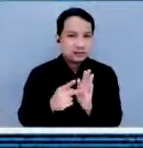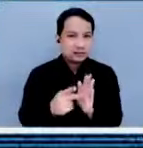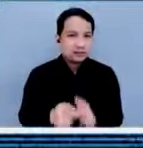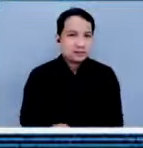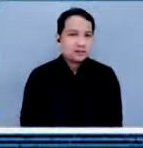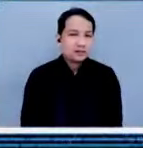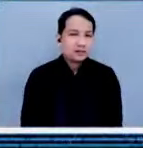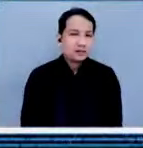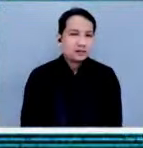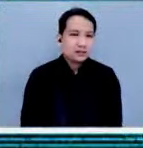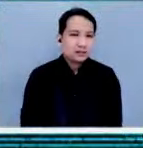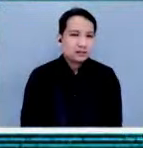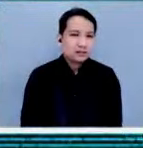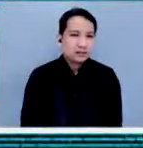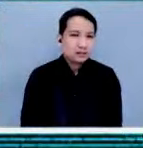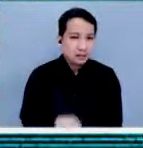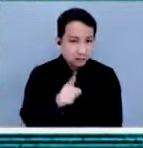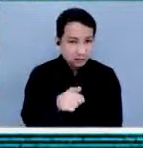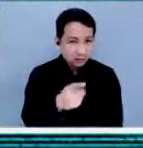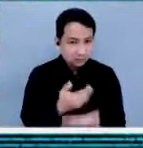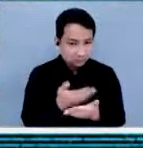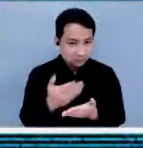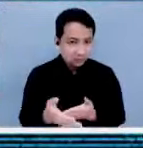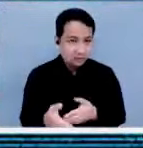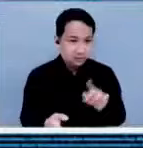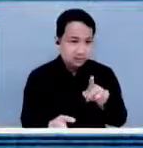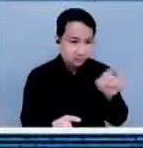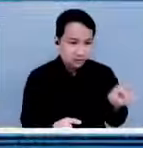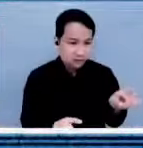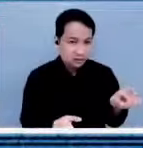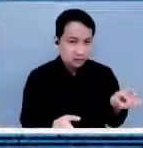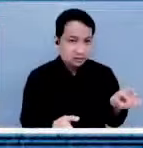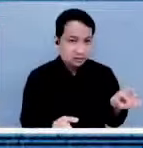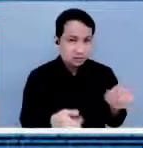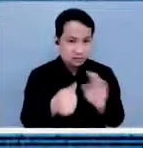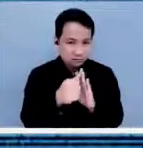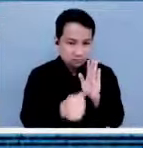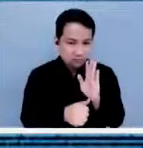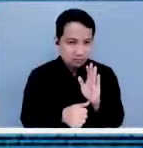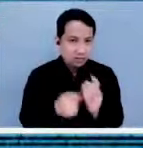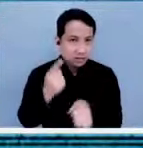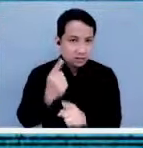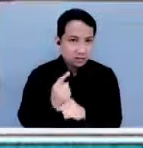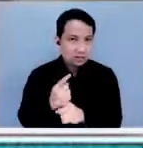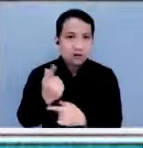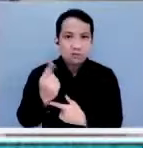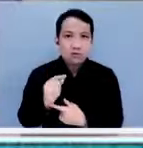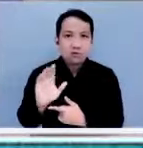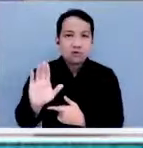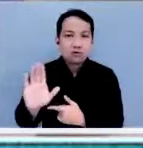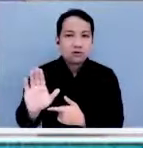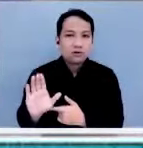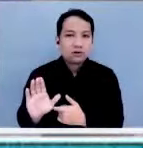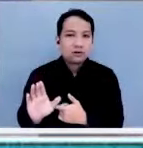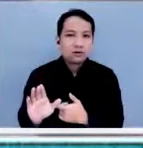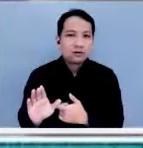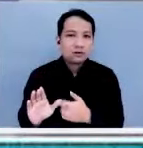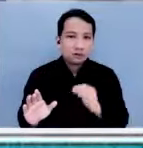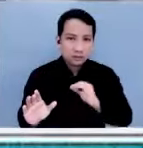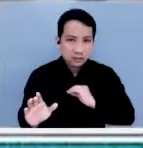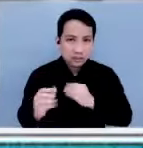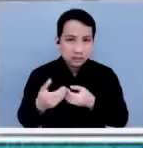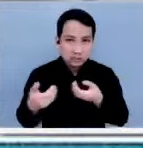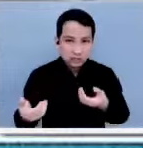pa bumili. Hindi. Magtanong ka muna sa mga attorney mo kung tama yung ginagawa mo. Conjugal property natin